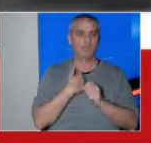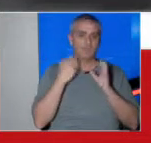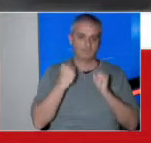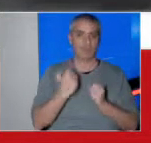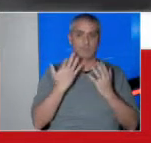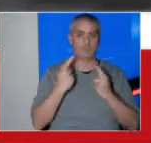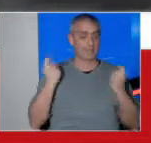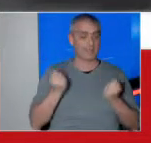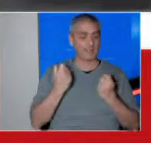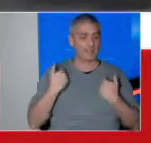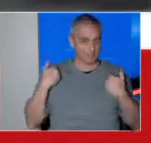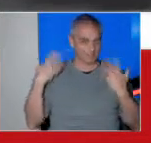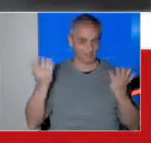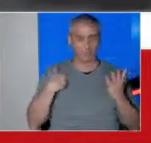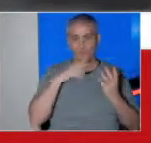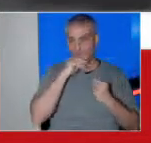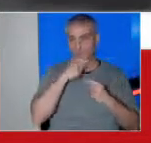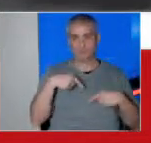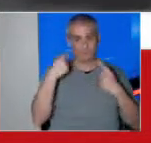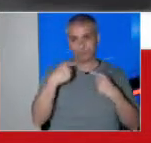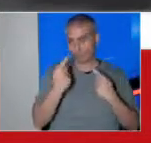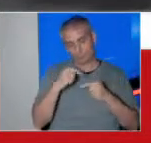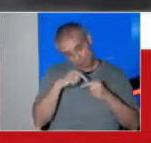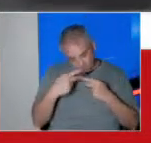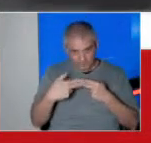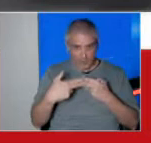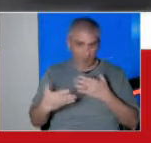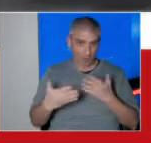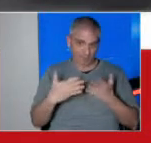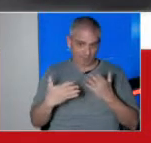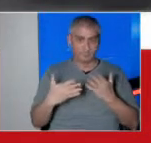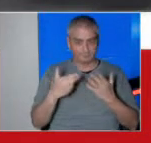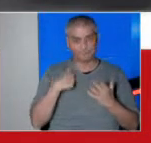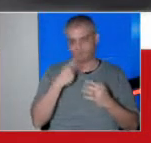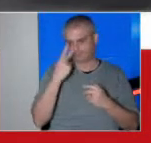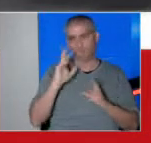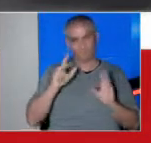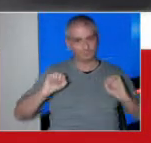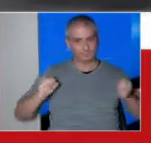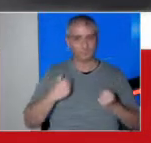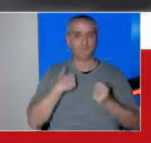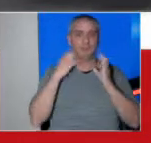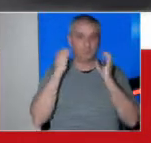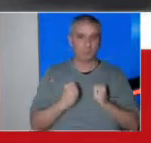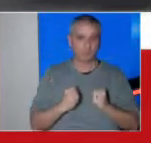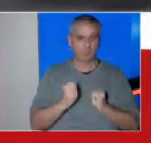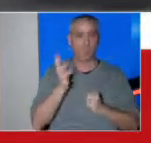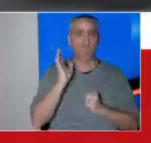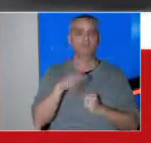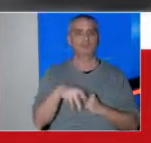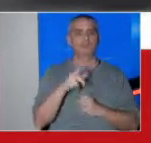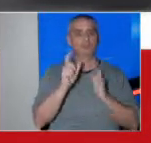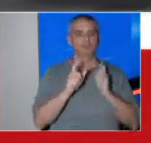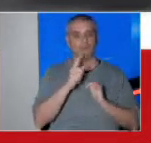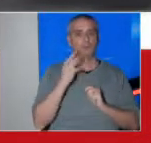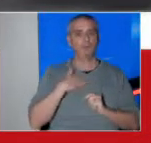שברגע שהקמפיין יצא החוצה, ואנחנו מדברים על היממה פלוס הקרובה, אנחנו נראה אותם גם, אני משוכנע בכך, יש קריאה לאנשים